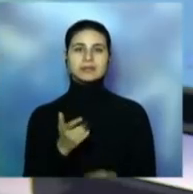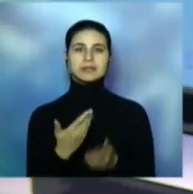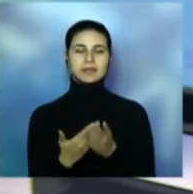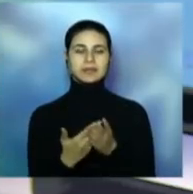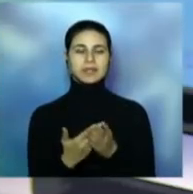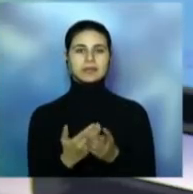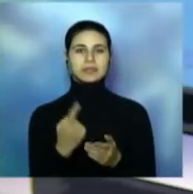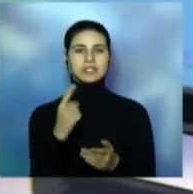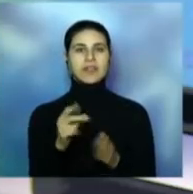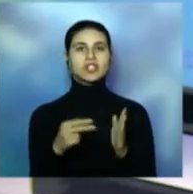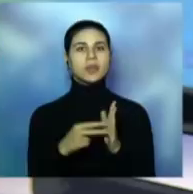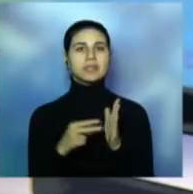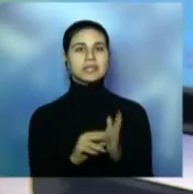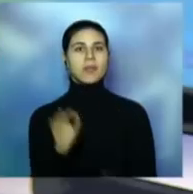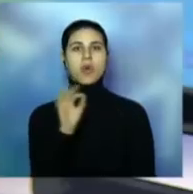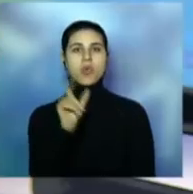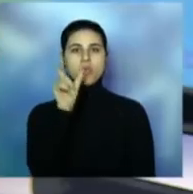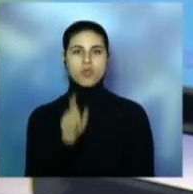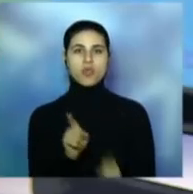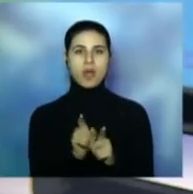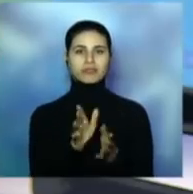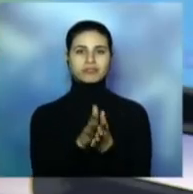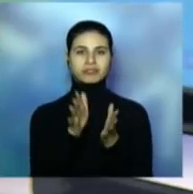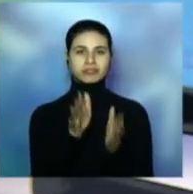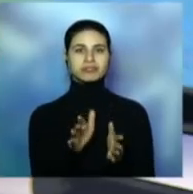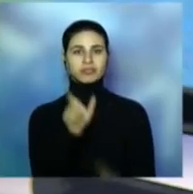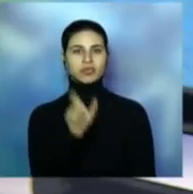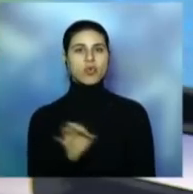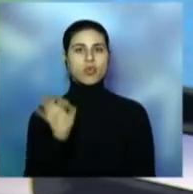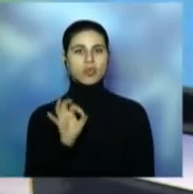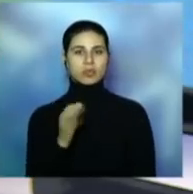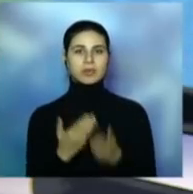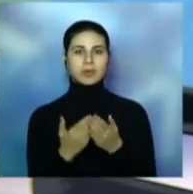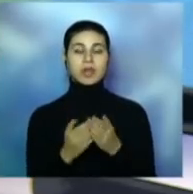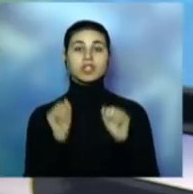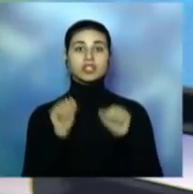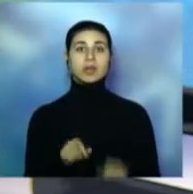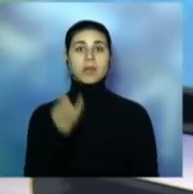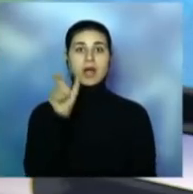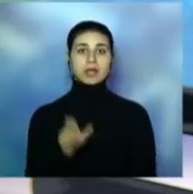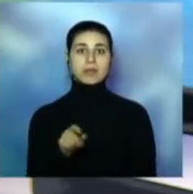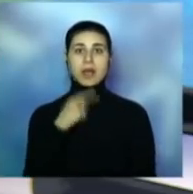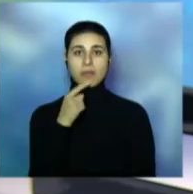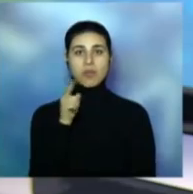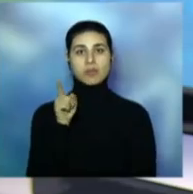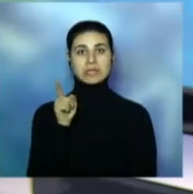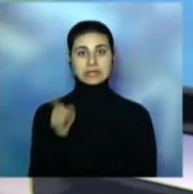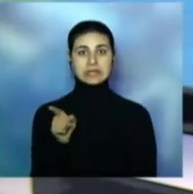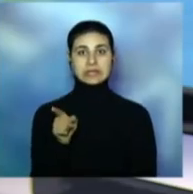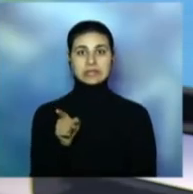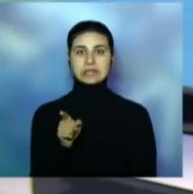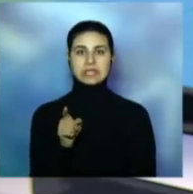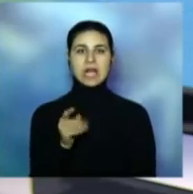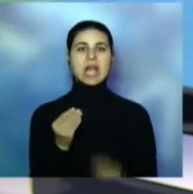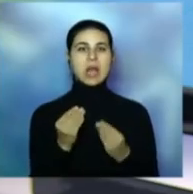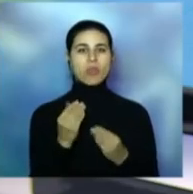თვითშეფასების დამკვიდრებაშიც ერთგვარად ეხმარება ადამიანს რა გზით. რომ ადამიანს გონია, რომ თუ კი სხვაზე იტყვის, რომ უი, ის